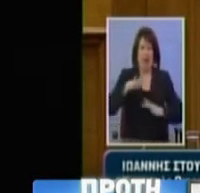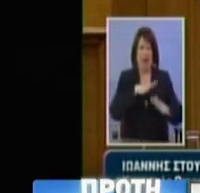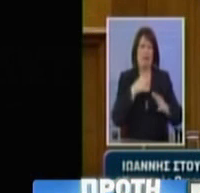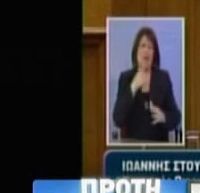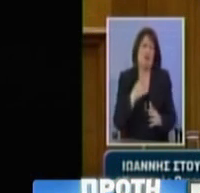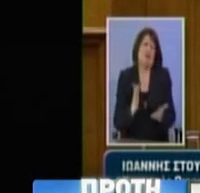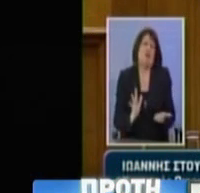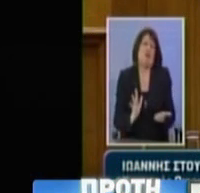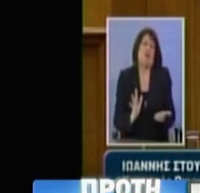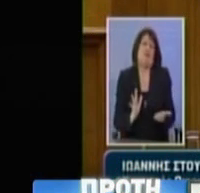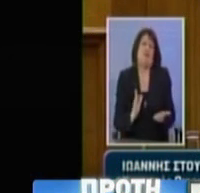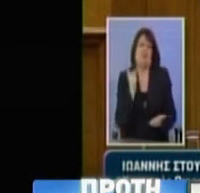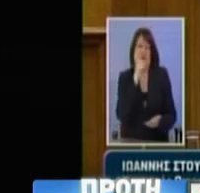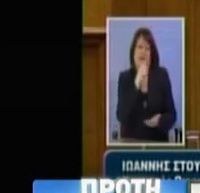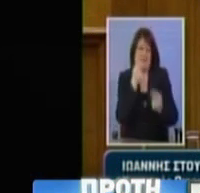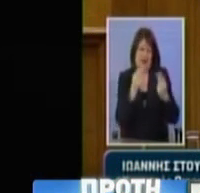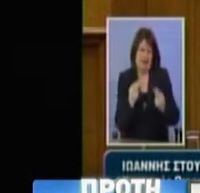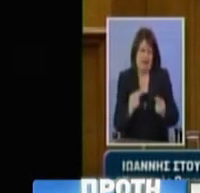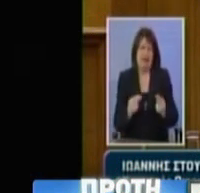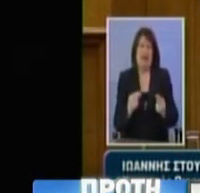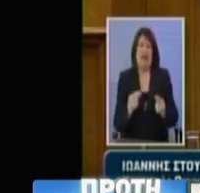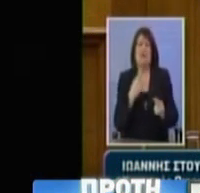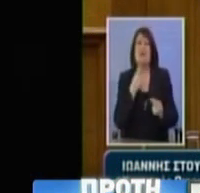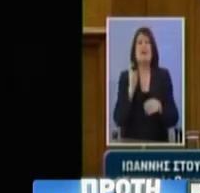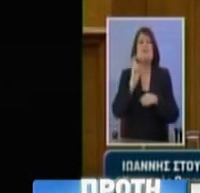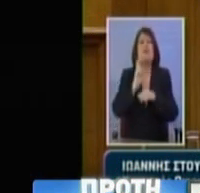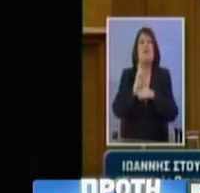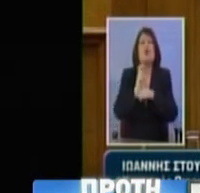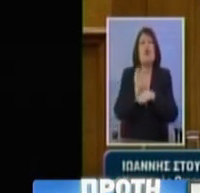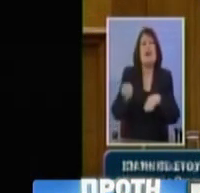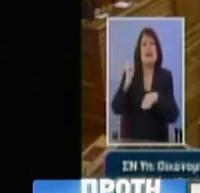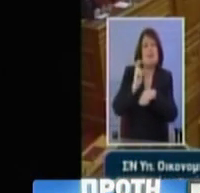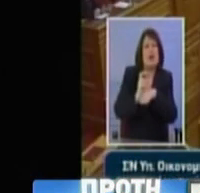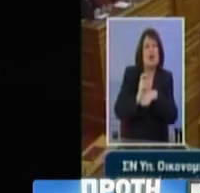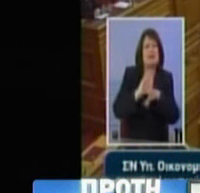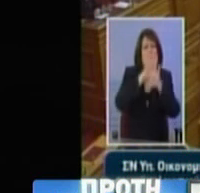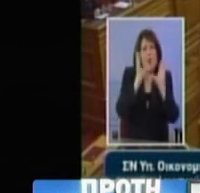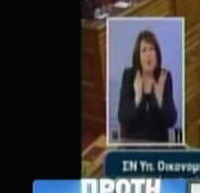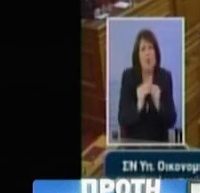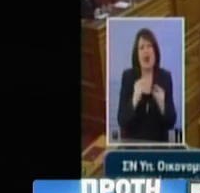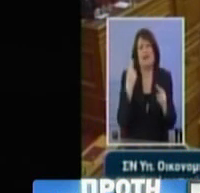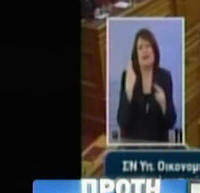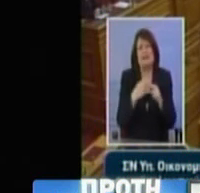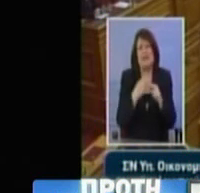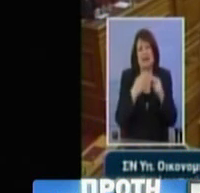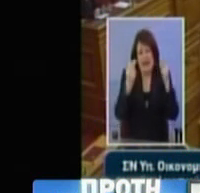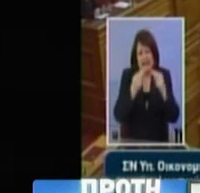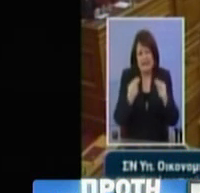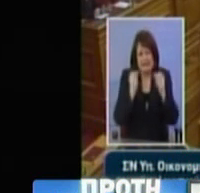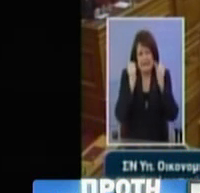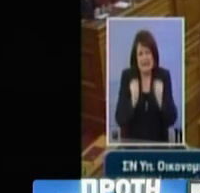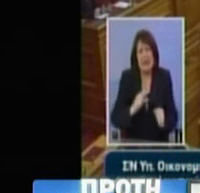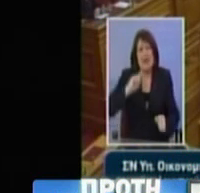τρόπο διαχείρισης του ελληνικού χρέους. Ο προϋπολογισμός του 2014 υπηρετεί την ίδια κύρια στρατηγική, τη